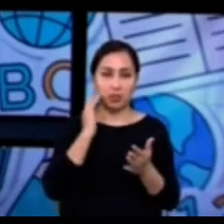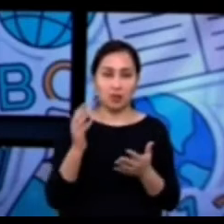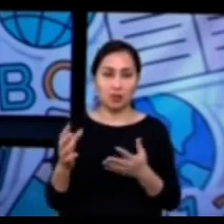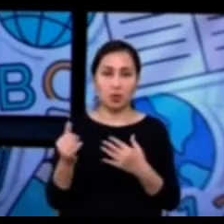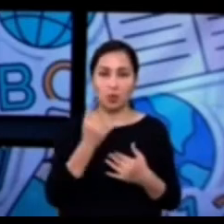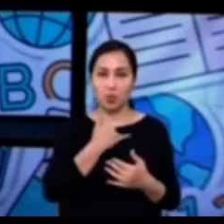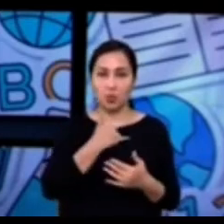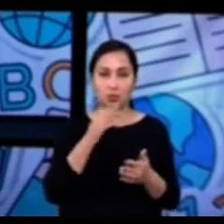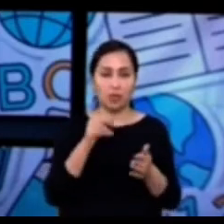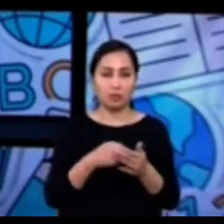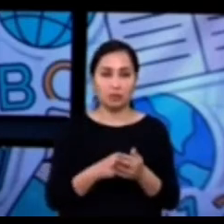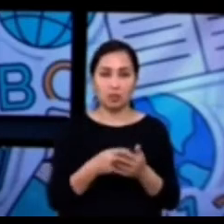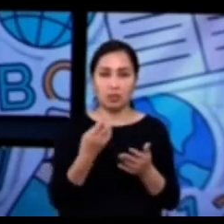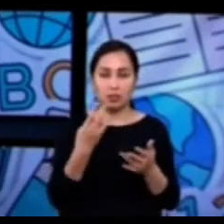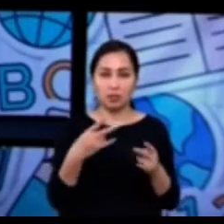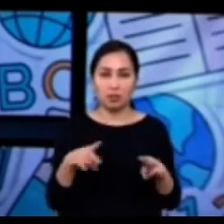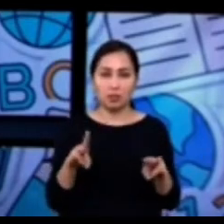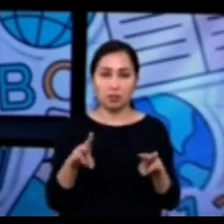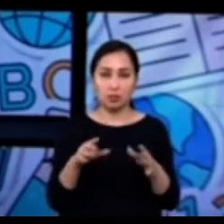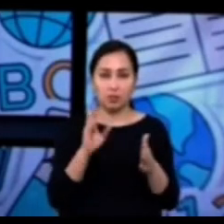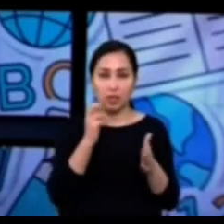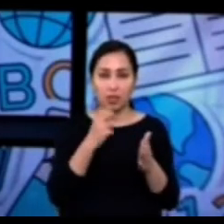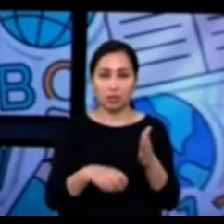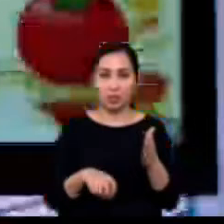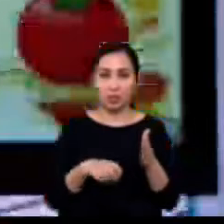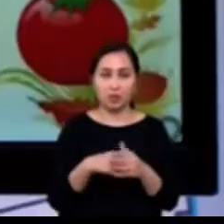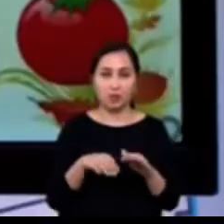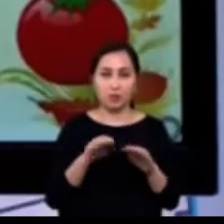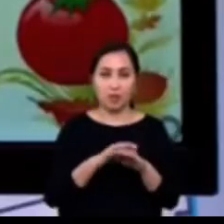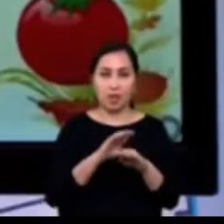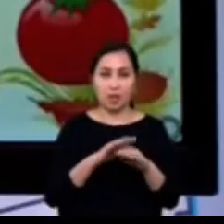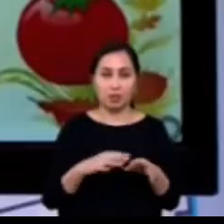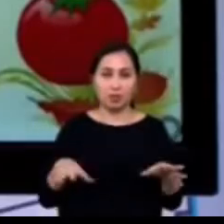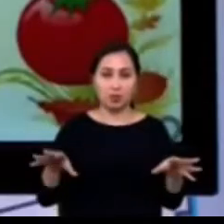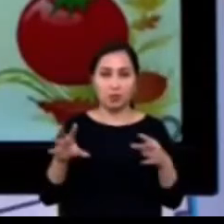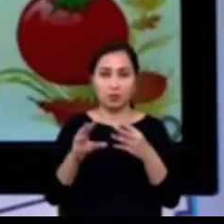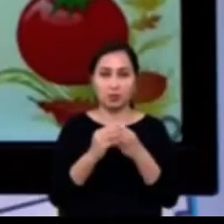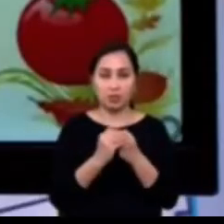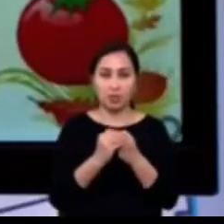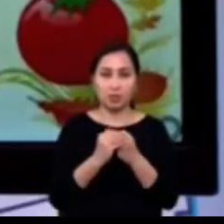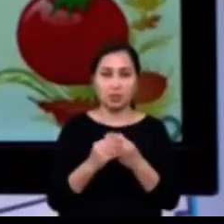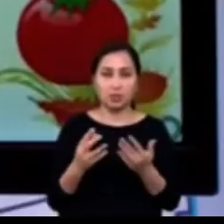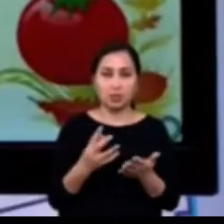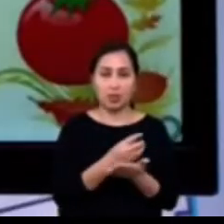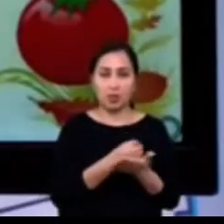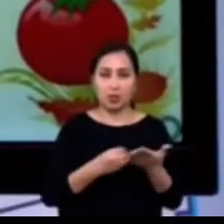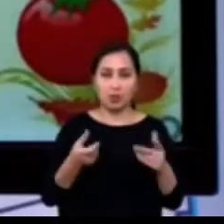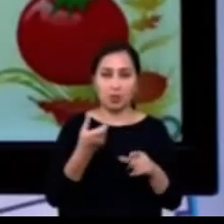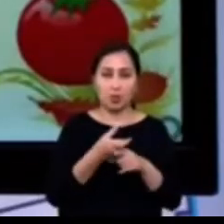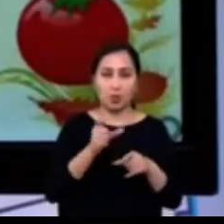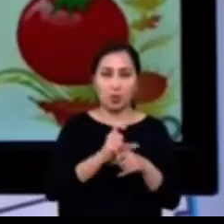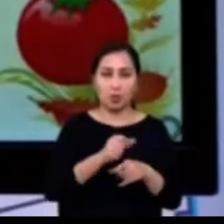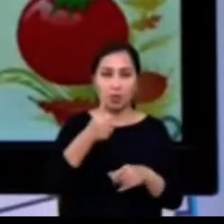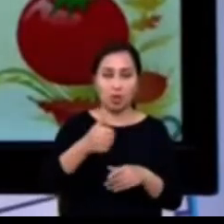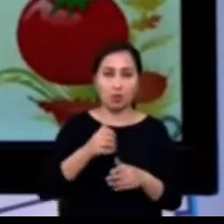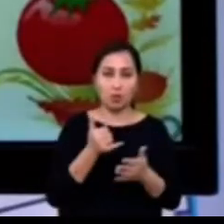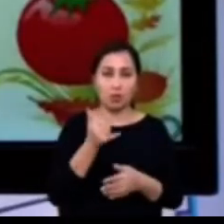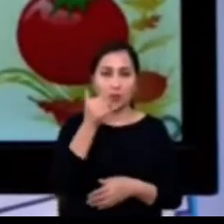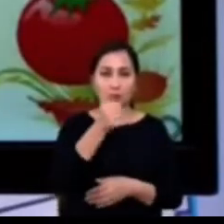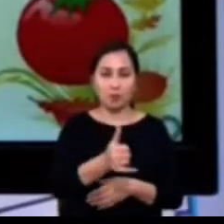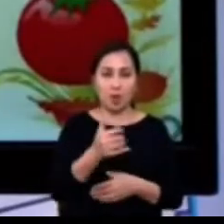нас лишнее. Молодцы. Мы собрали, ребята, с вами очень хороший, богатый